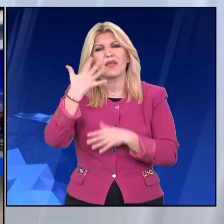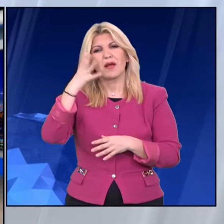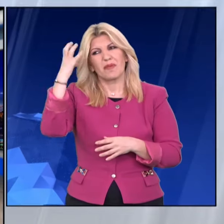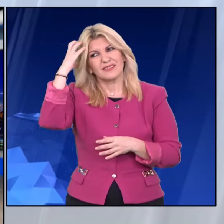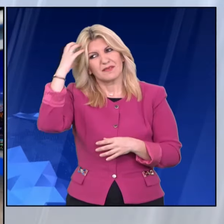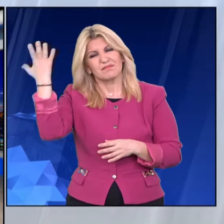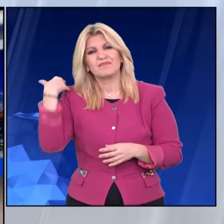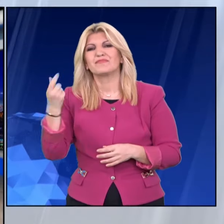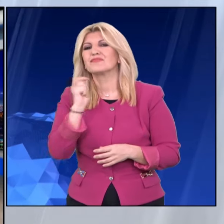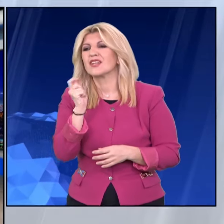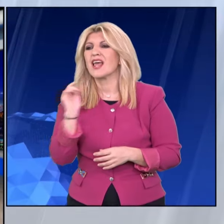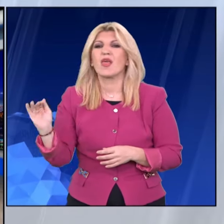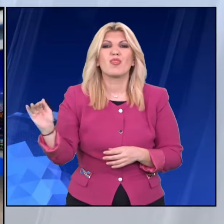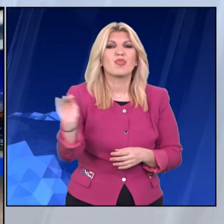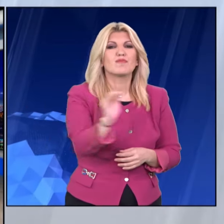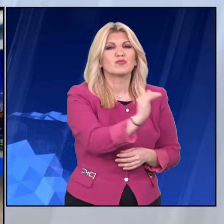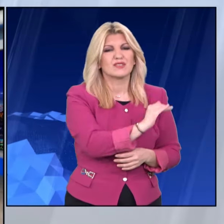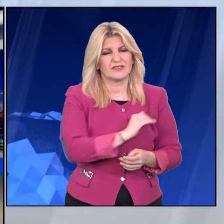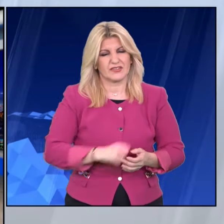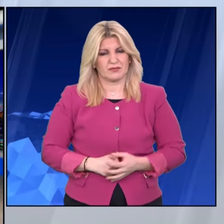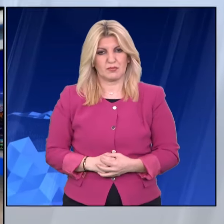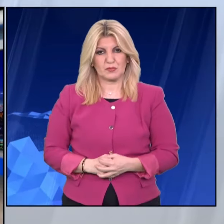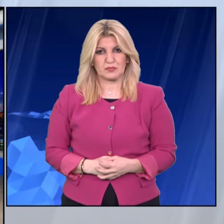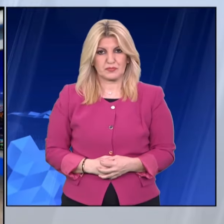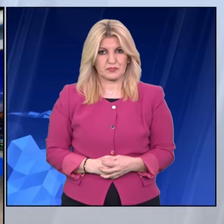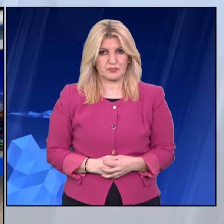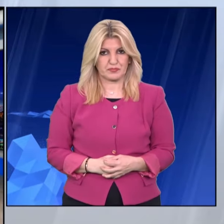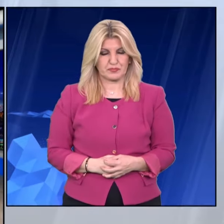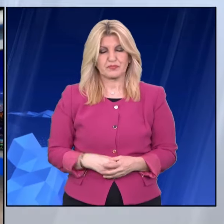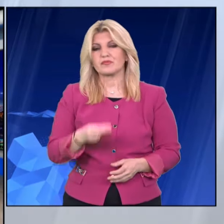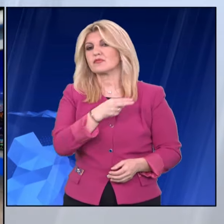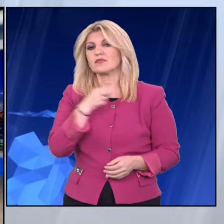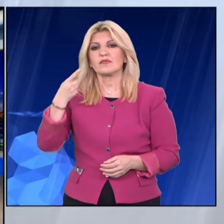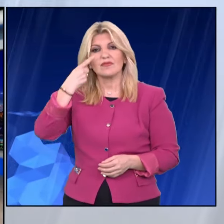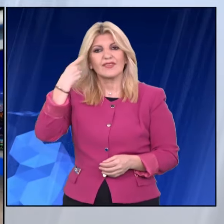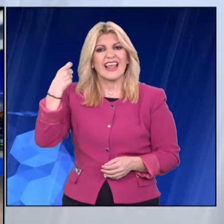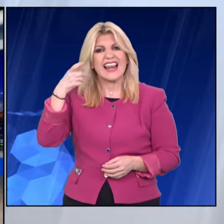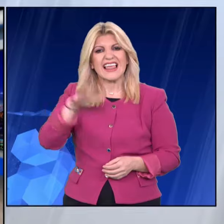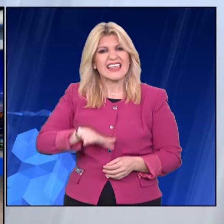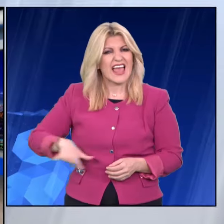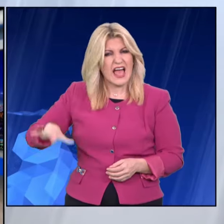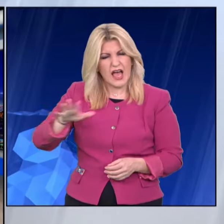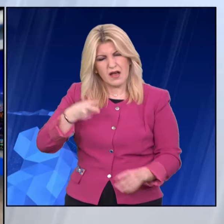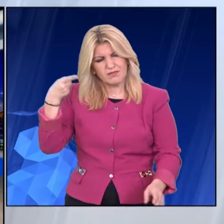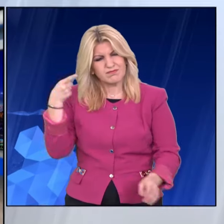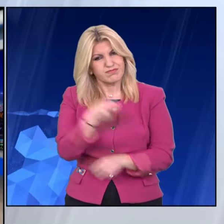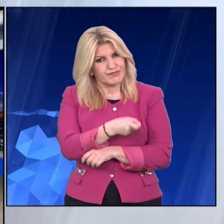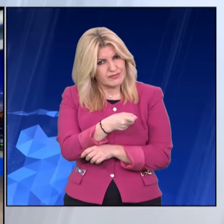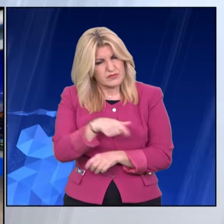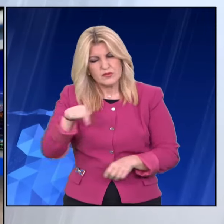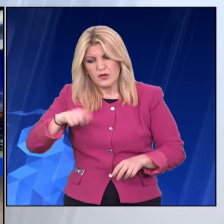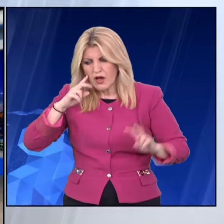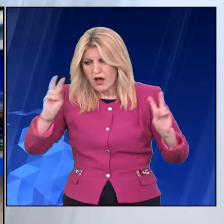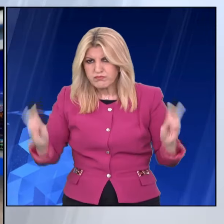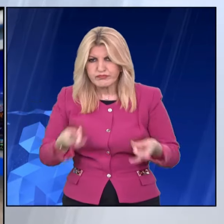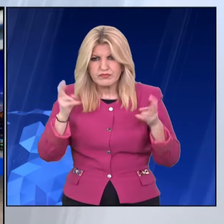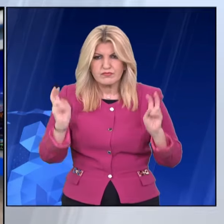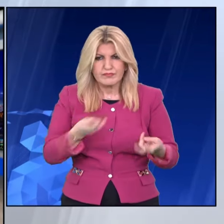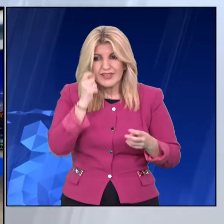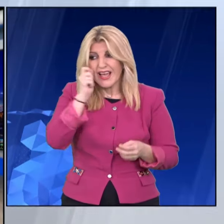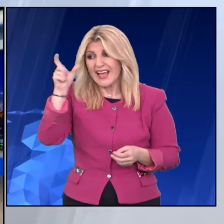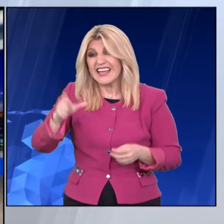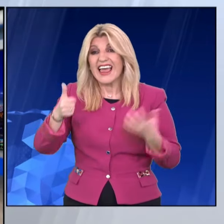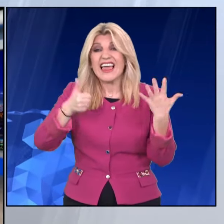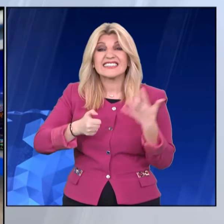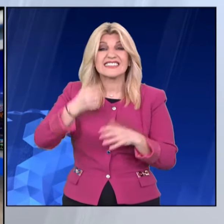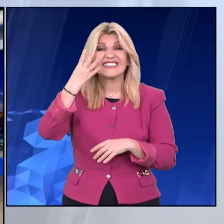Σοκάρουν οι αποκαλύψεις που έρχονται στο φως για το άγριο φωνικό στην Νίκαια. Σύμφωνα με μαρτυρίες, ο 64χρονος δράστης είχε κακοποιητική συμπεριφορά